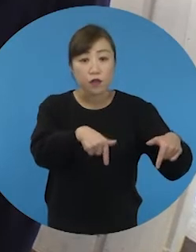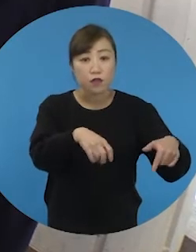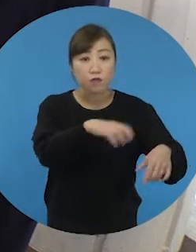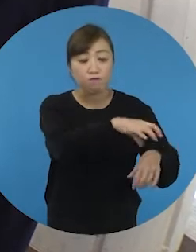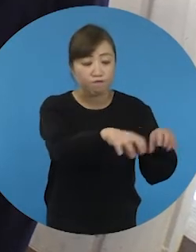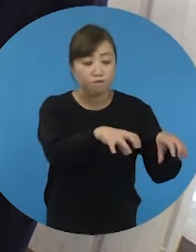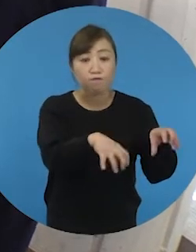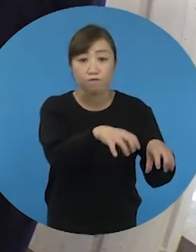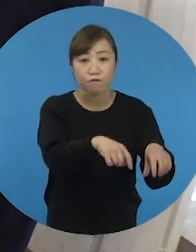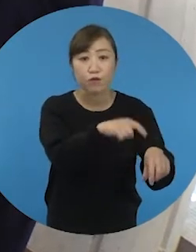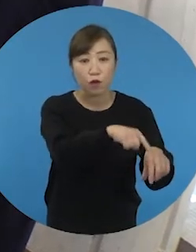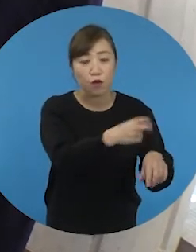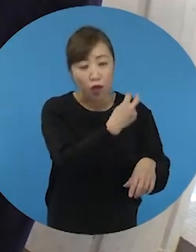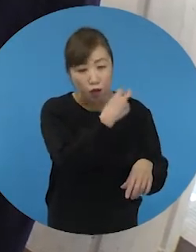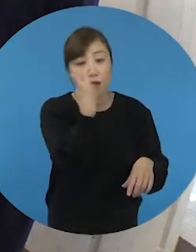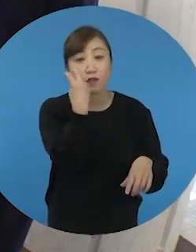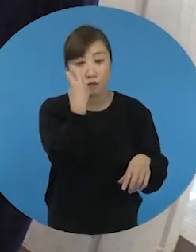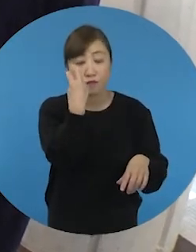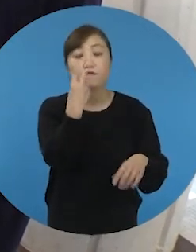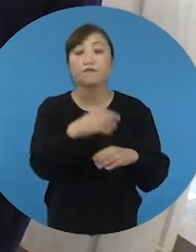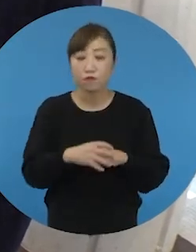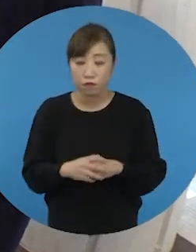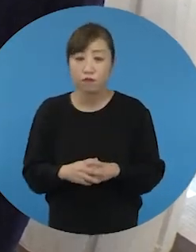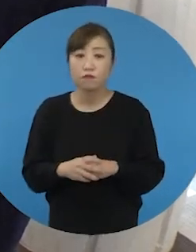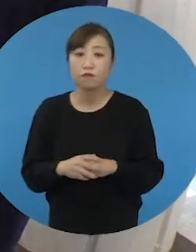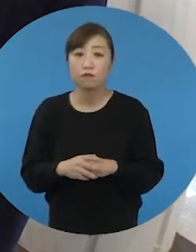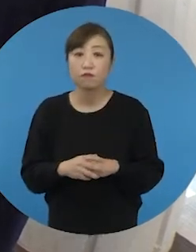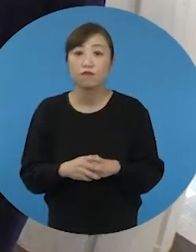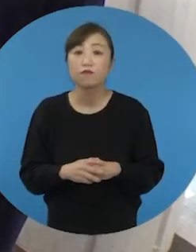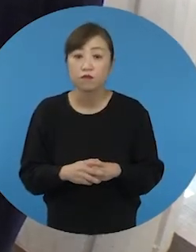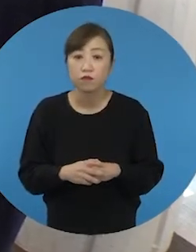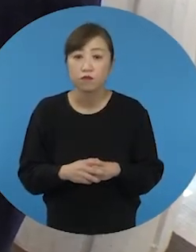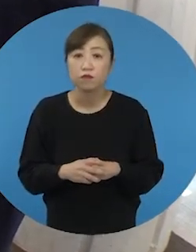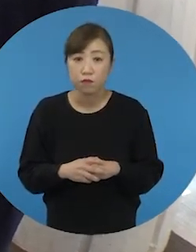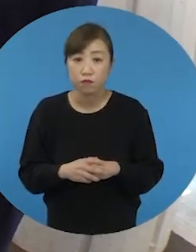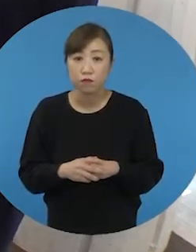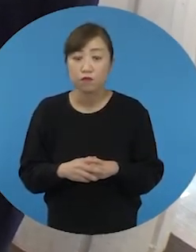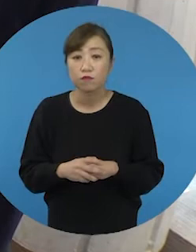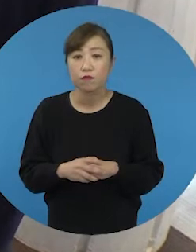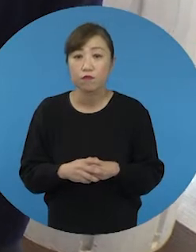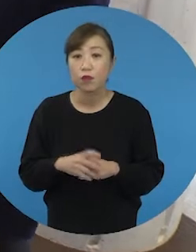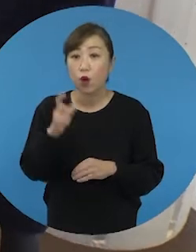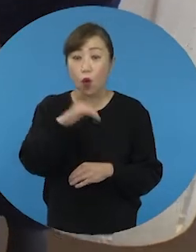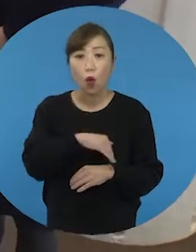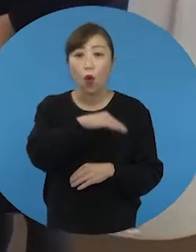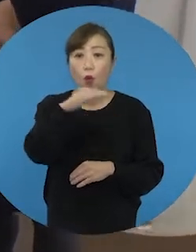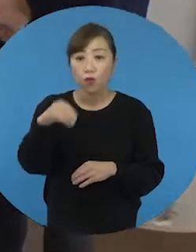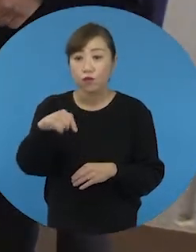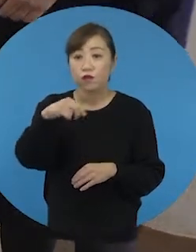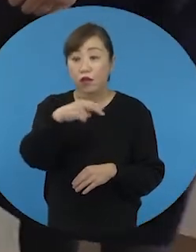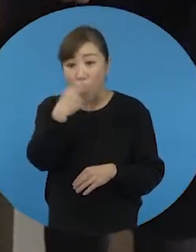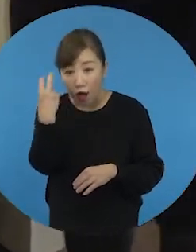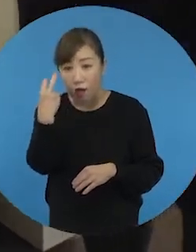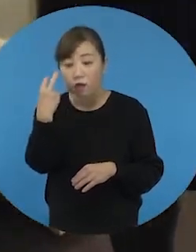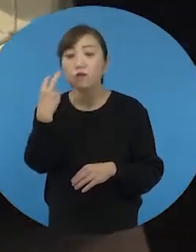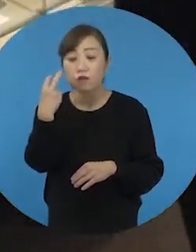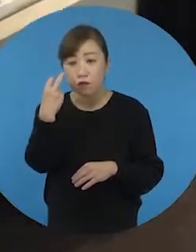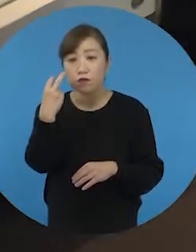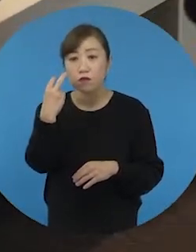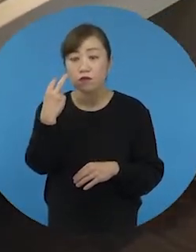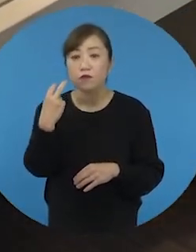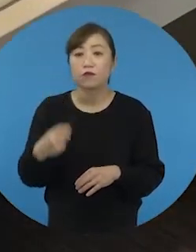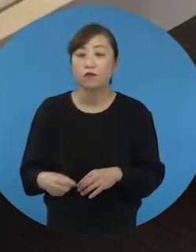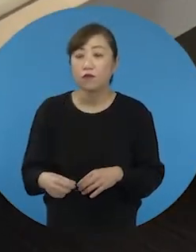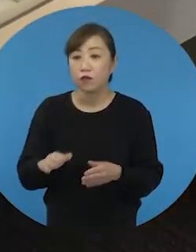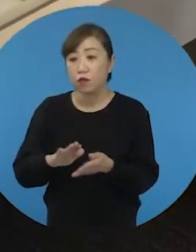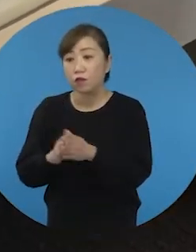ている古墳群の中から見つかりました。でこちらが古墳の中から見つかったということで被葬